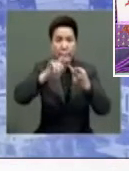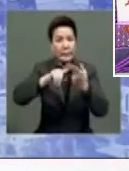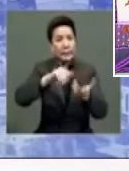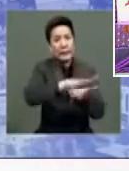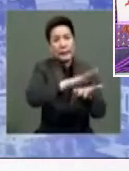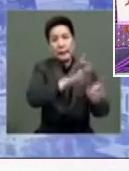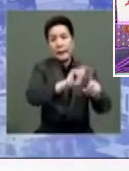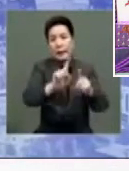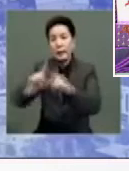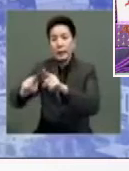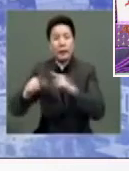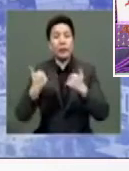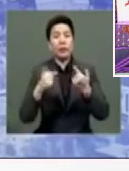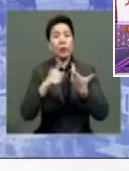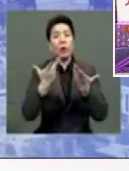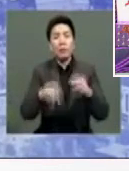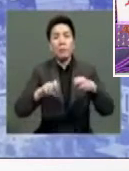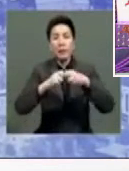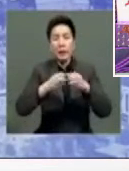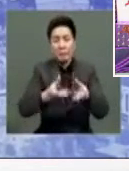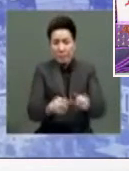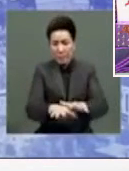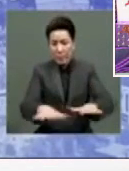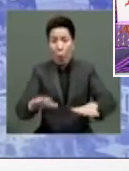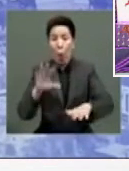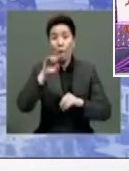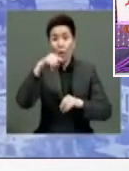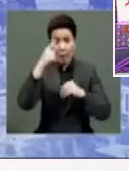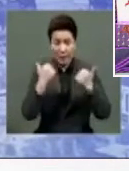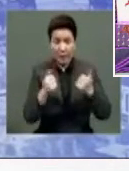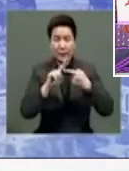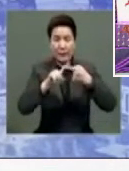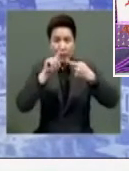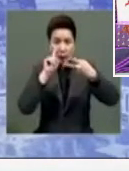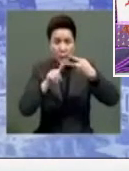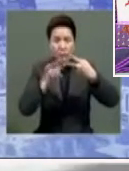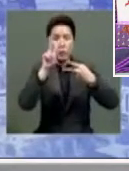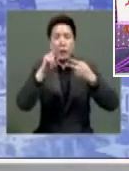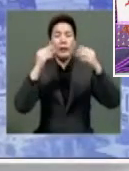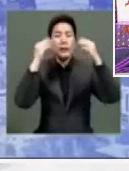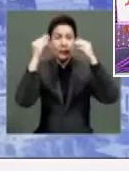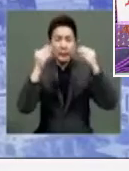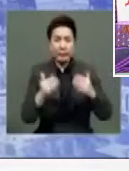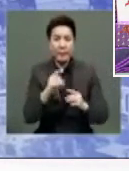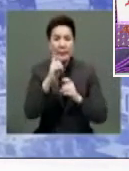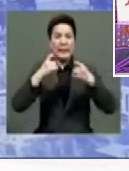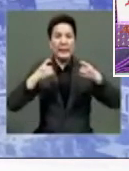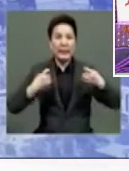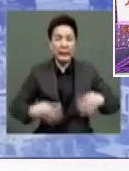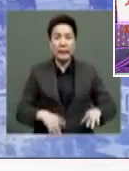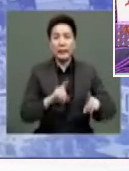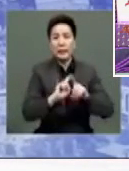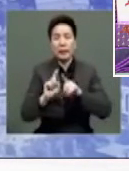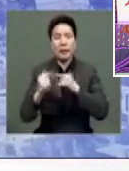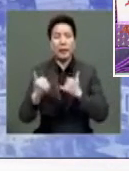หรือสถานที่ของโรงเรียนสถาบันการศึกษาทุกประเภทที่อยู่ในเขตพื้นที่ควบคุมสูงสุดหรือสีแดงใน28จังหวัด